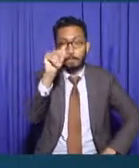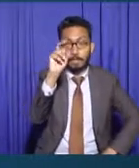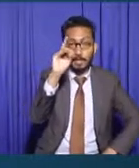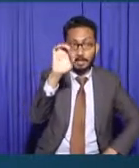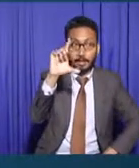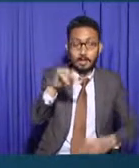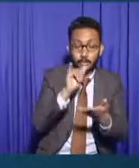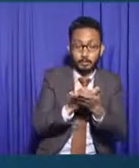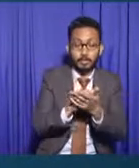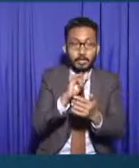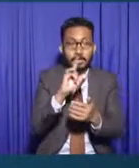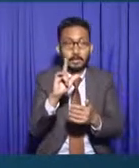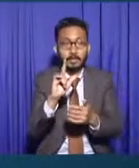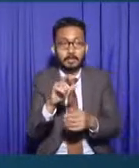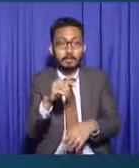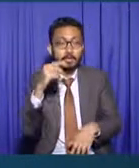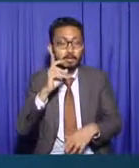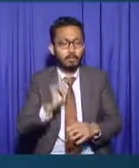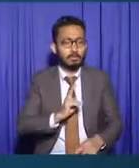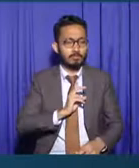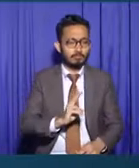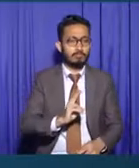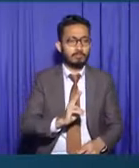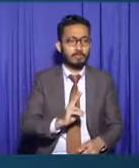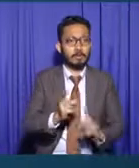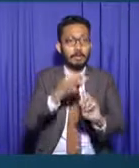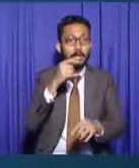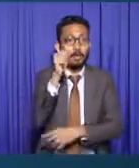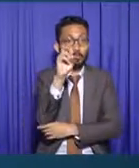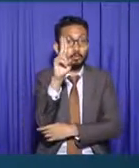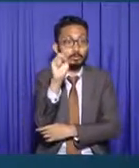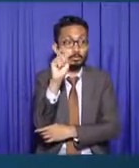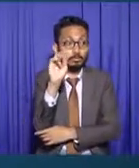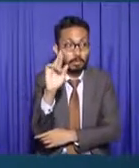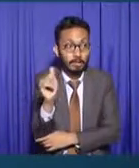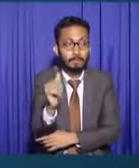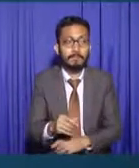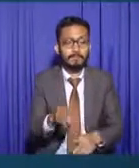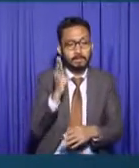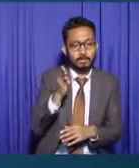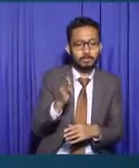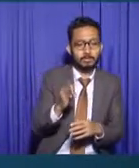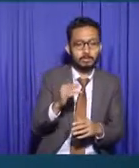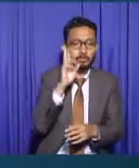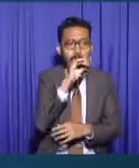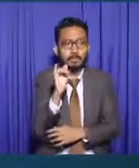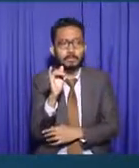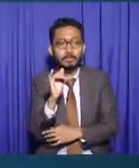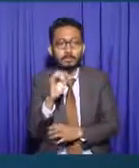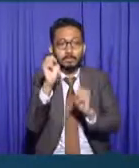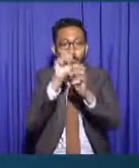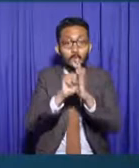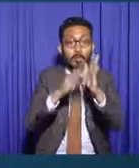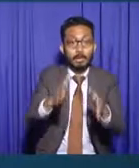seorang Padri dari Bruno beliau merupakan seorang saintis yang